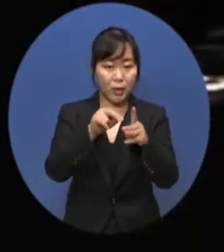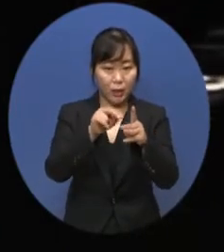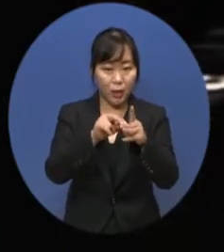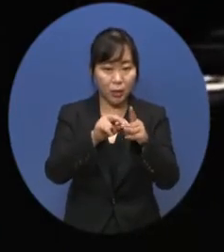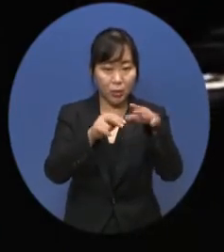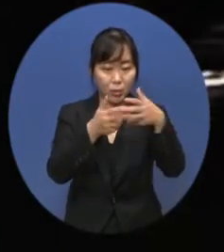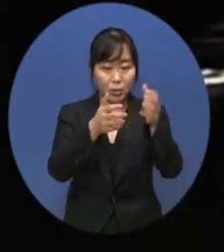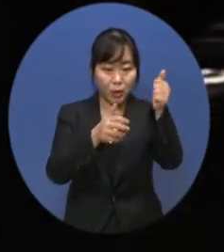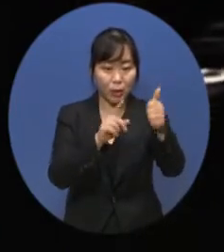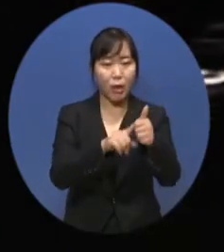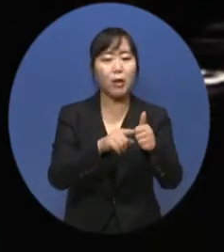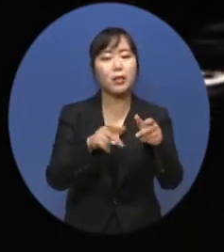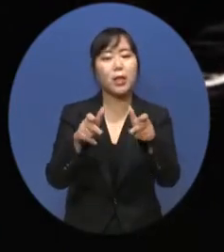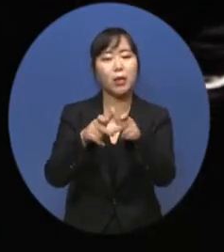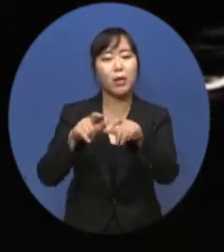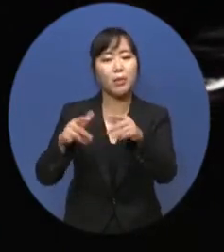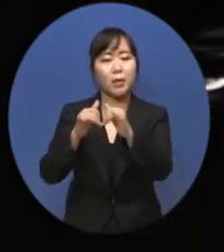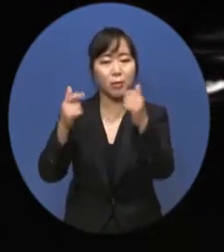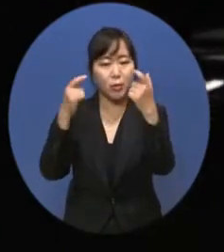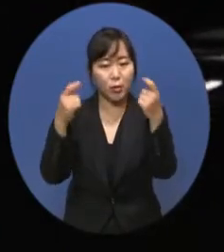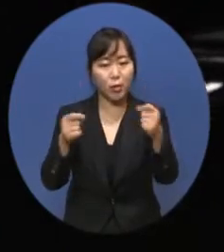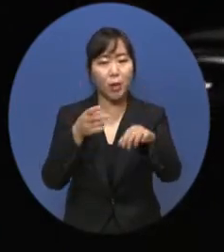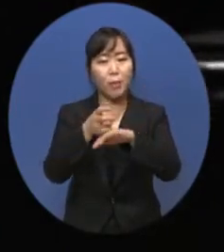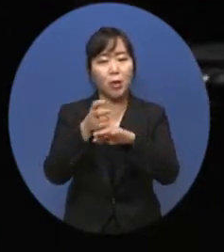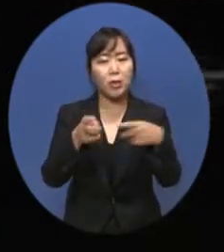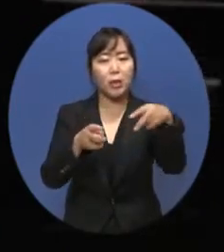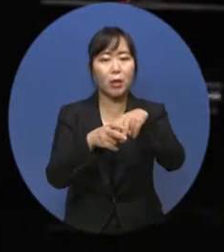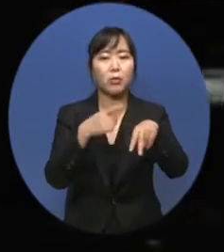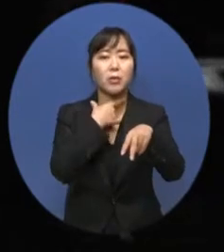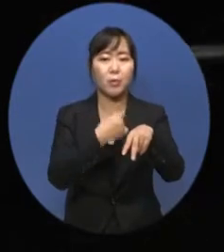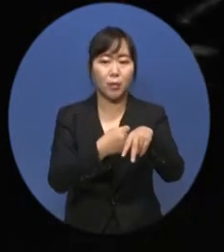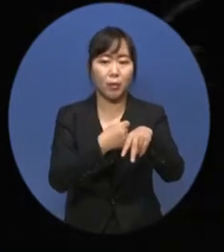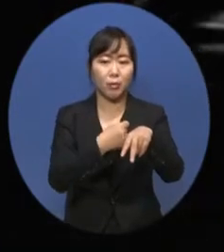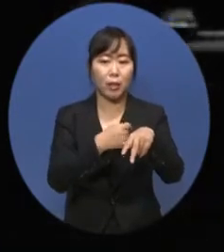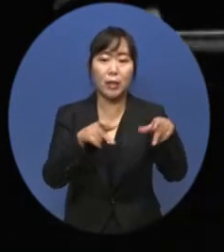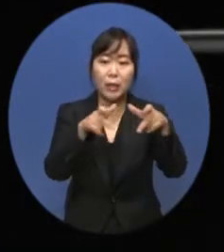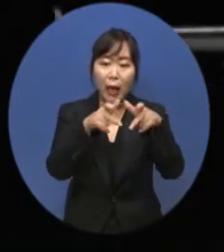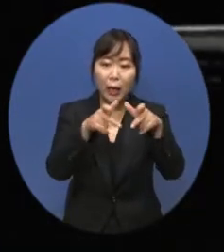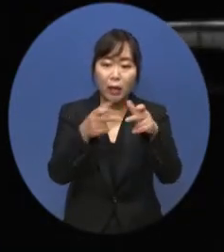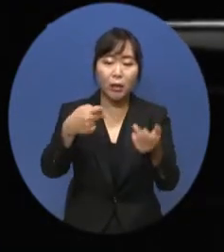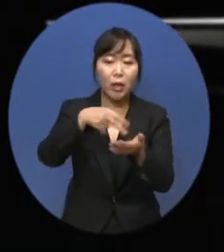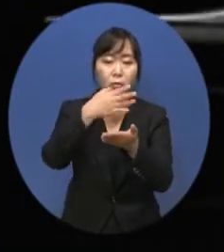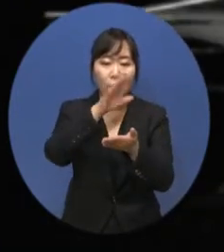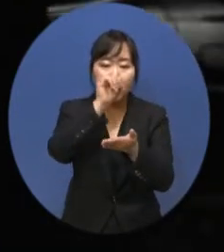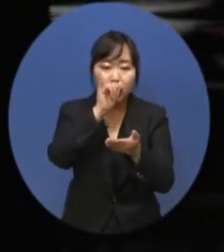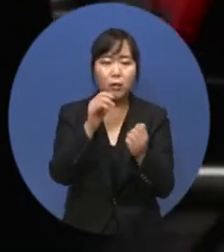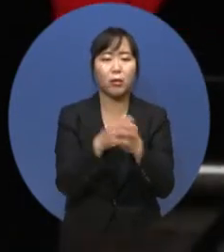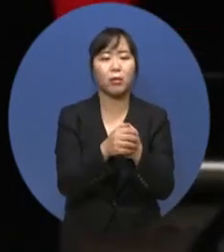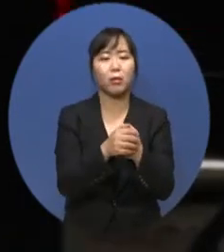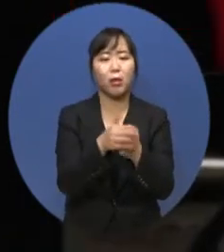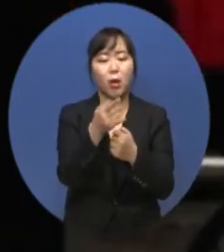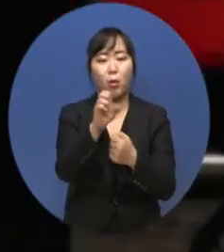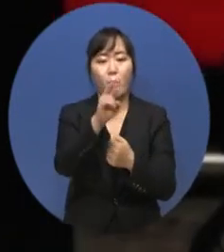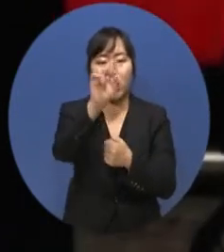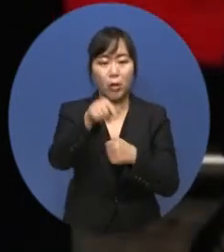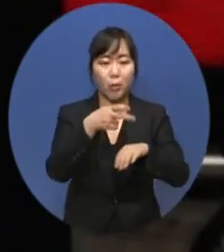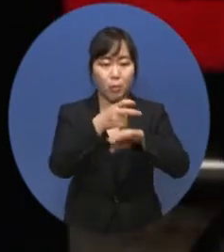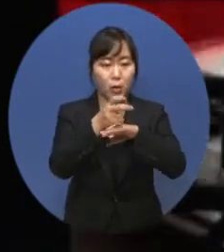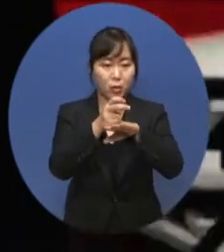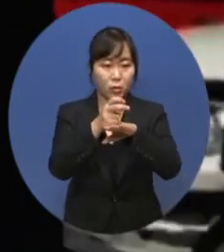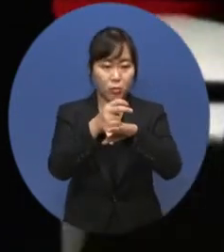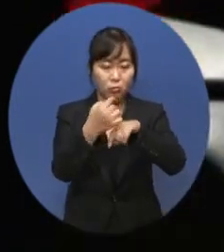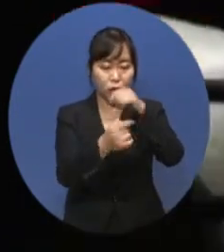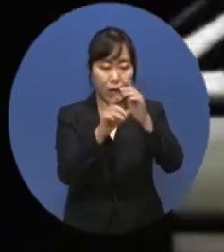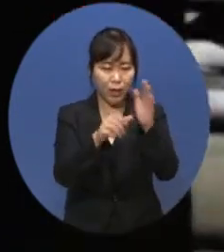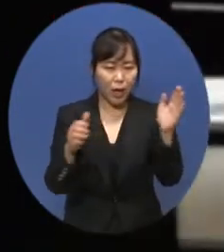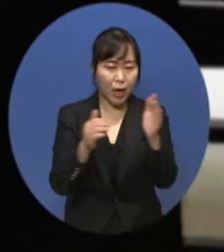장애인도 비장애인같이 버스를 타고 싶다면서 장애인이 탈 수 있는 광역버스가 운행할 때까지 투쟁할